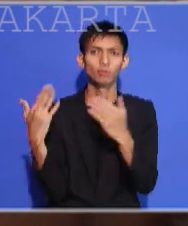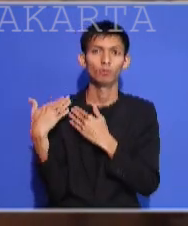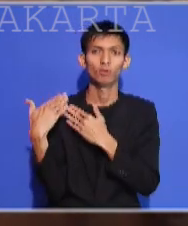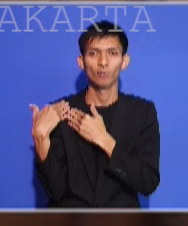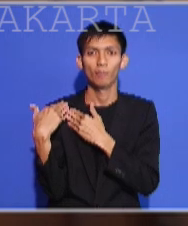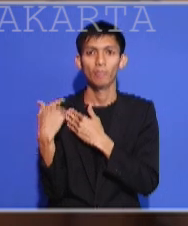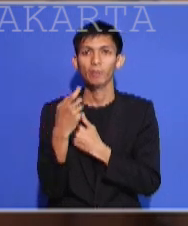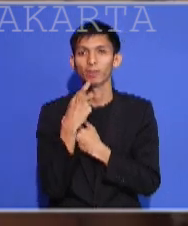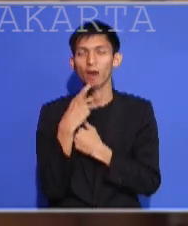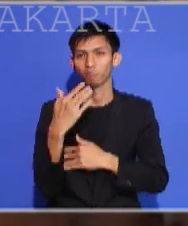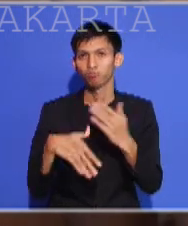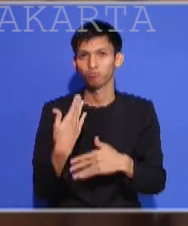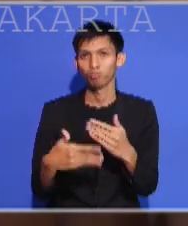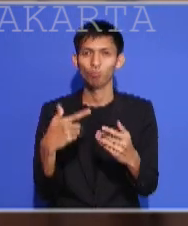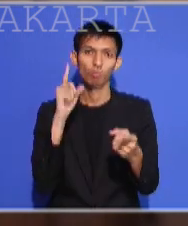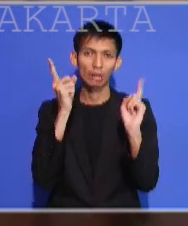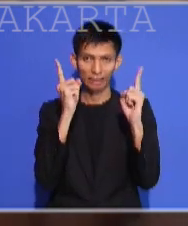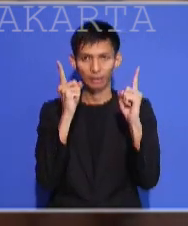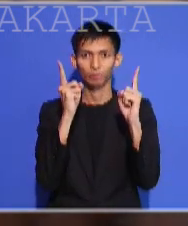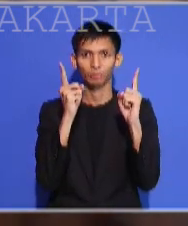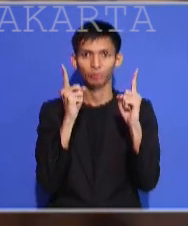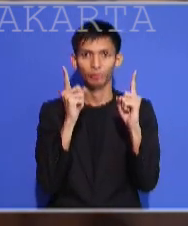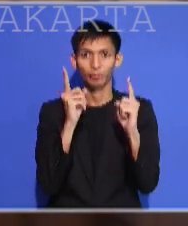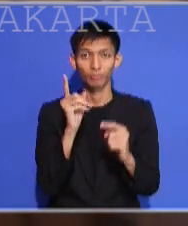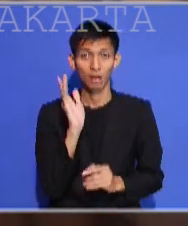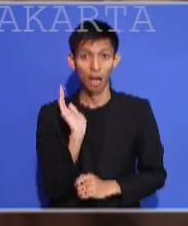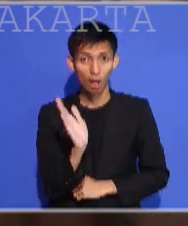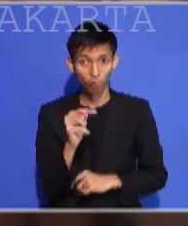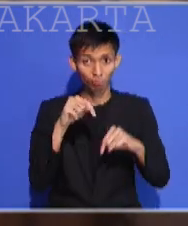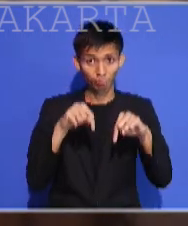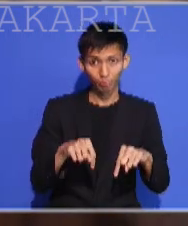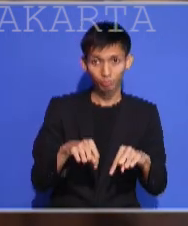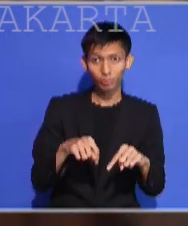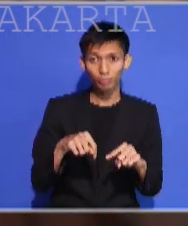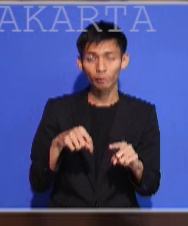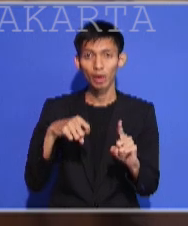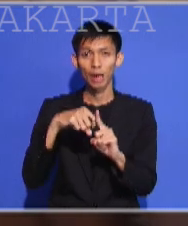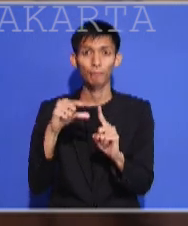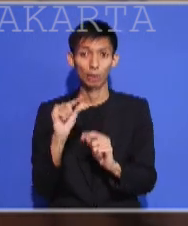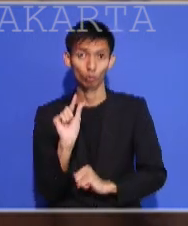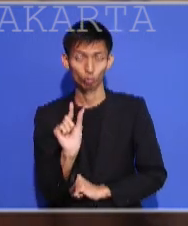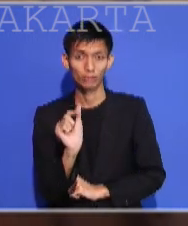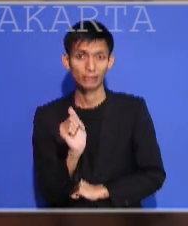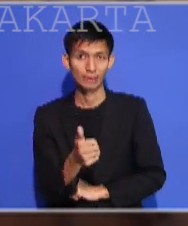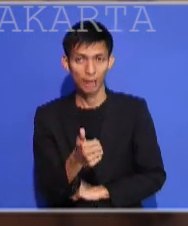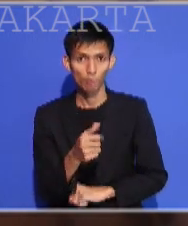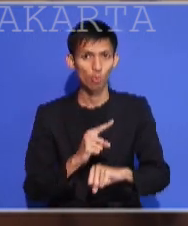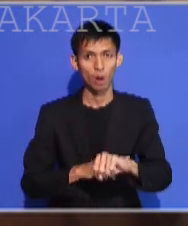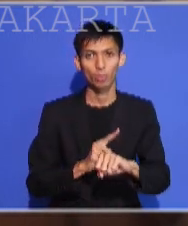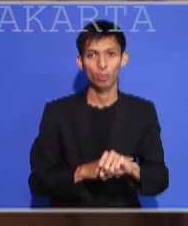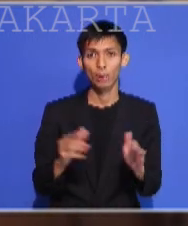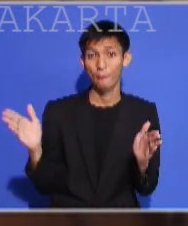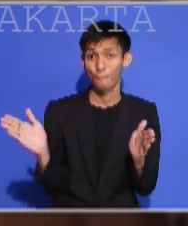proses politik ini kalau ini serta-merta berlaku KPU mesti menyiapkan wakunya cukup pendek dan